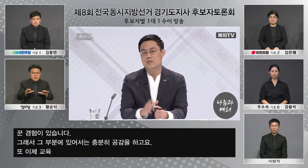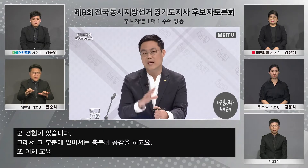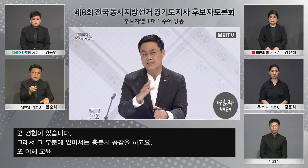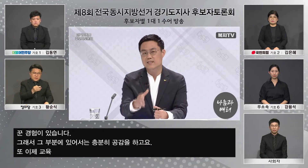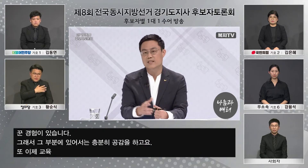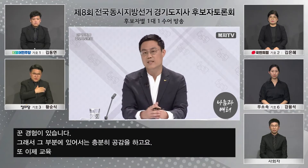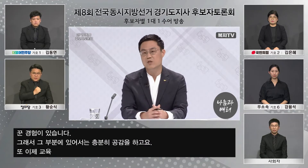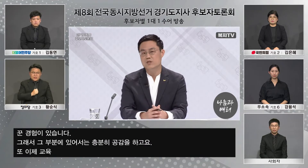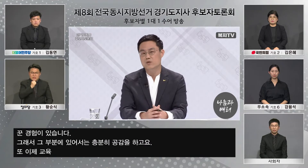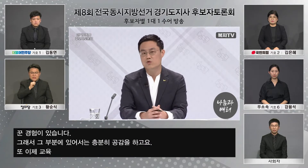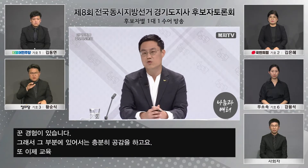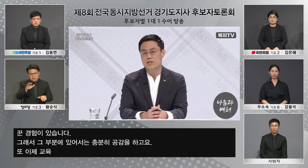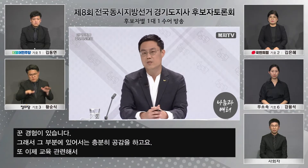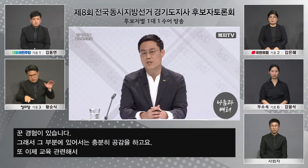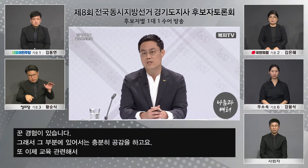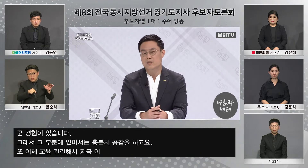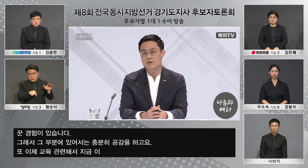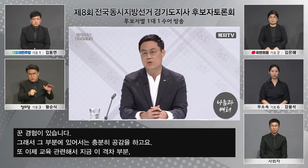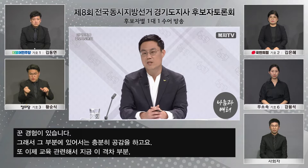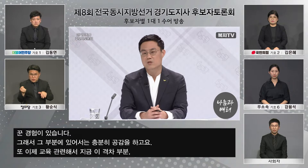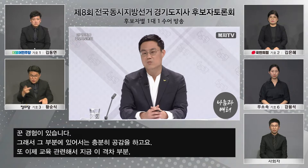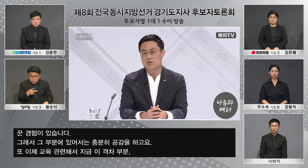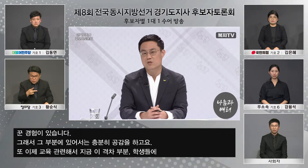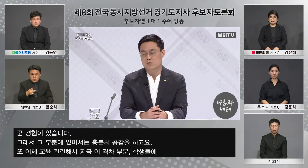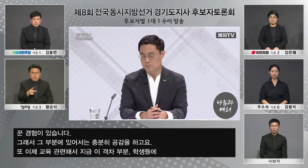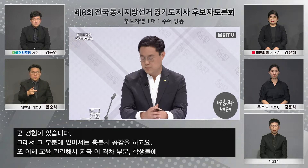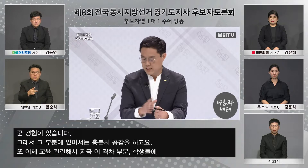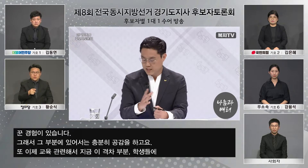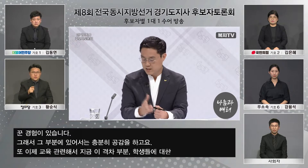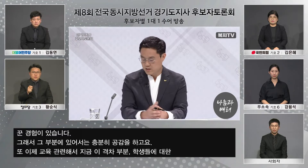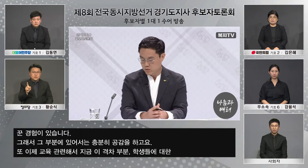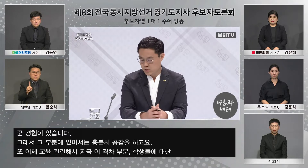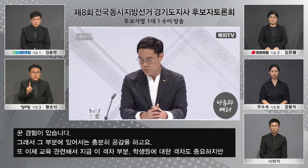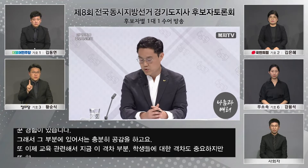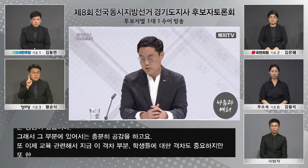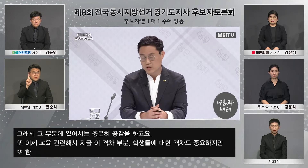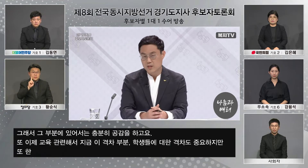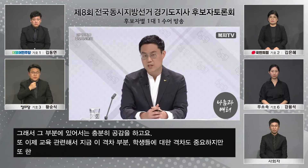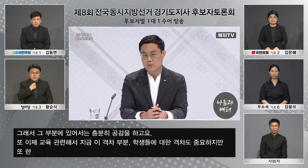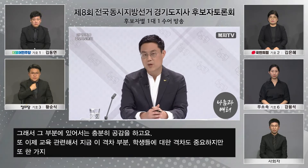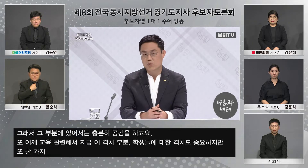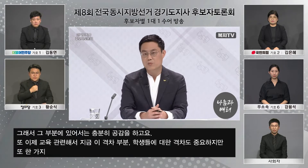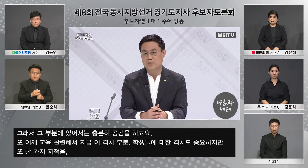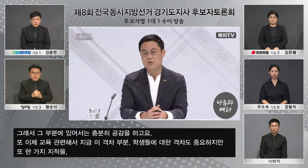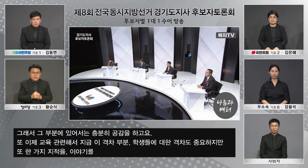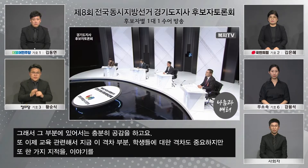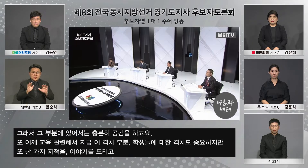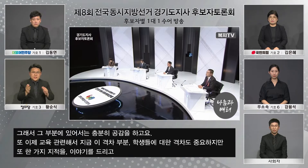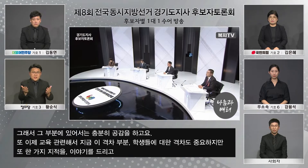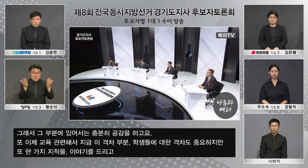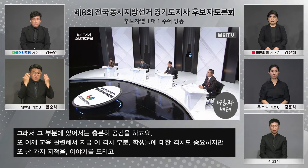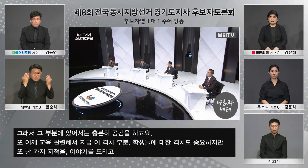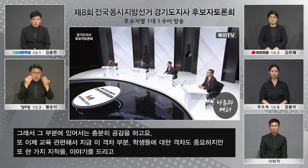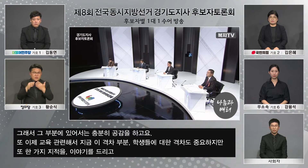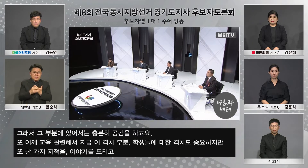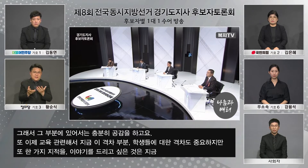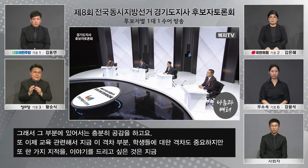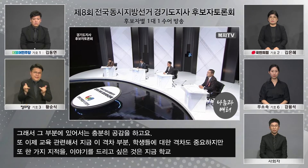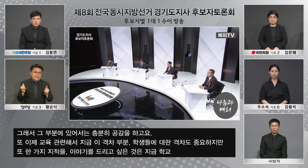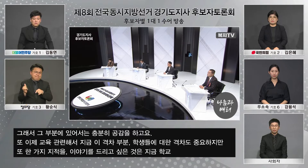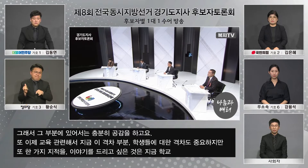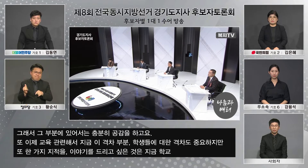부분 학생들에 대한 격차도 중요하지만은 또 한 가지 좀 이야기를 드리고 싶은 거는 지금 학교 비정규직